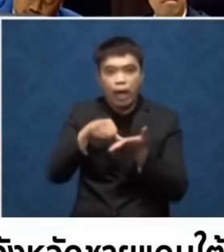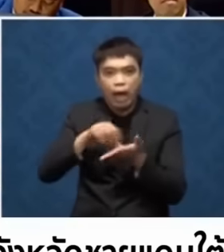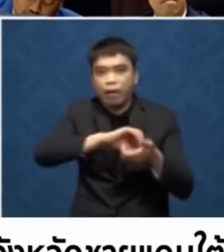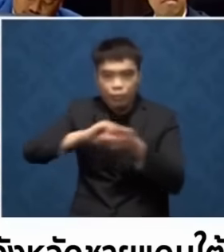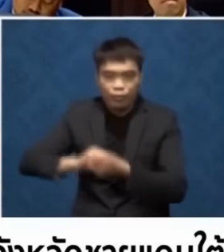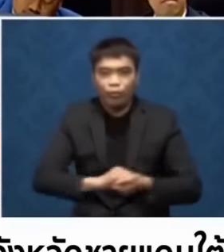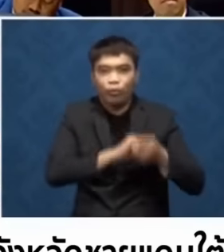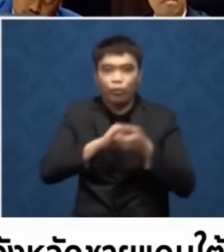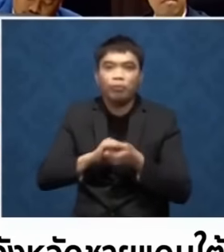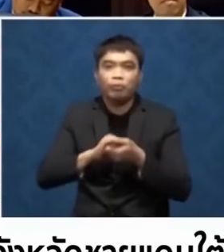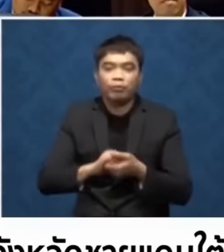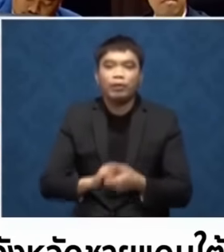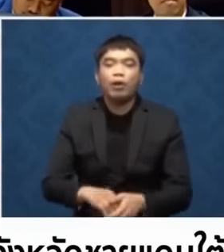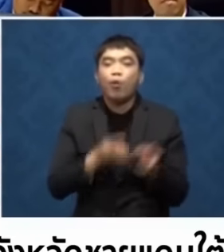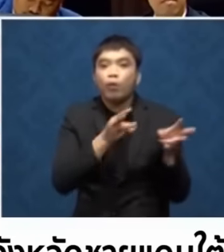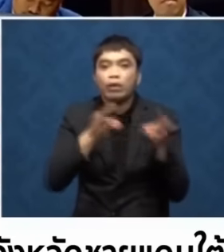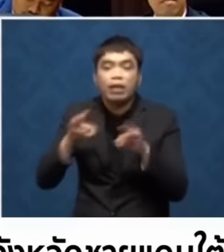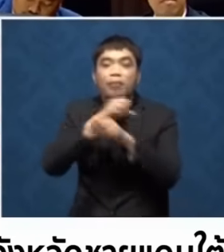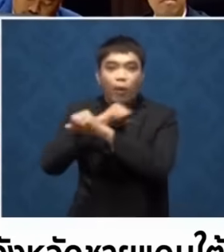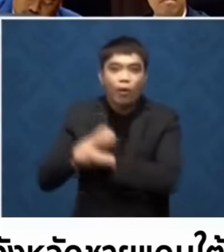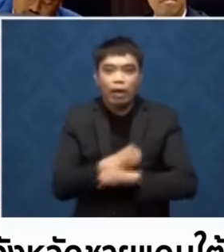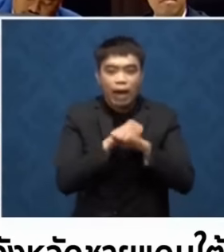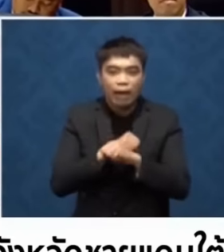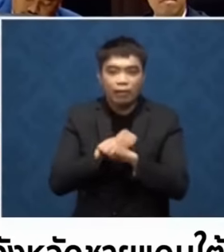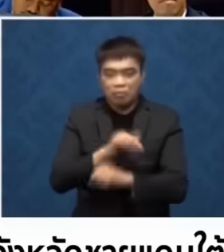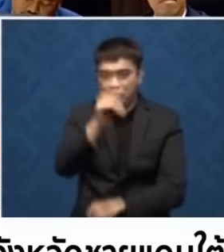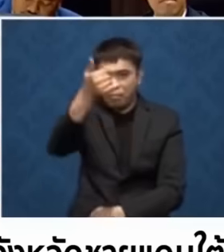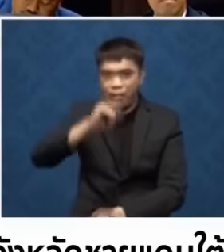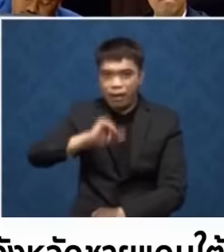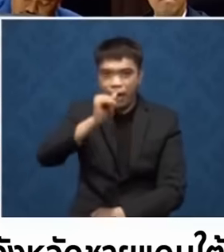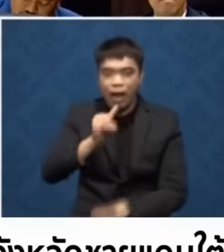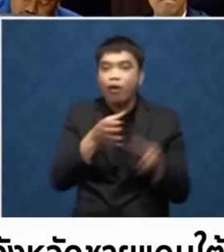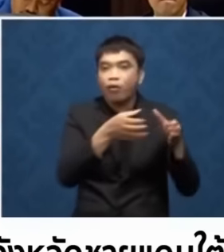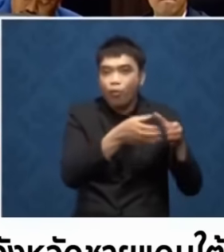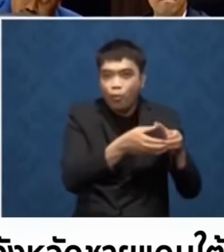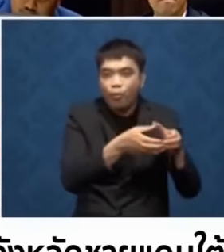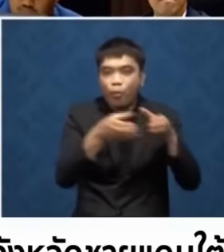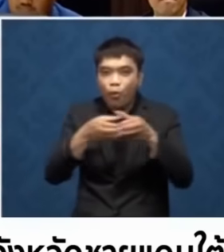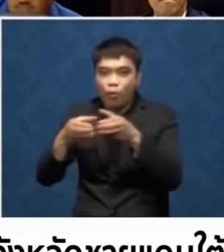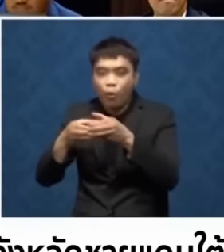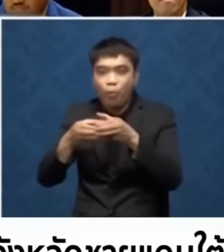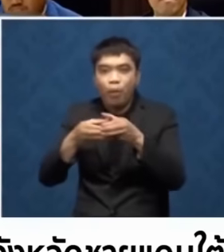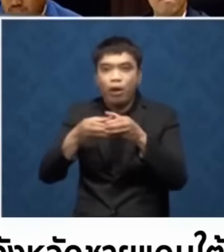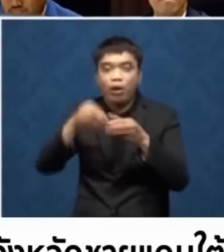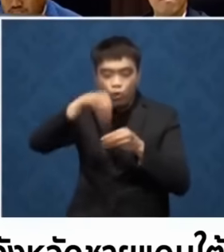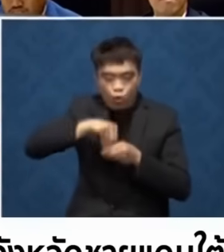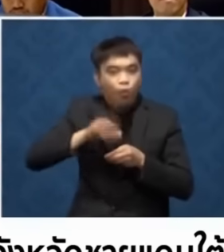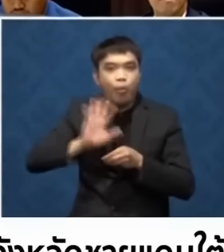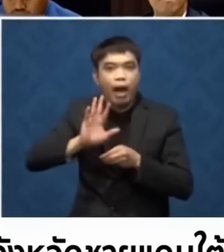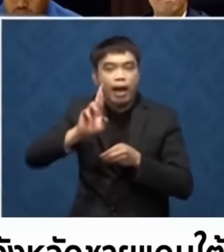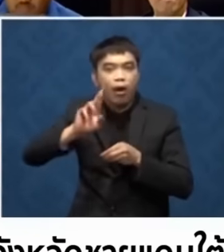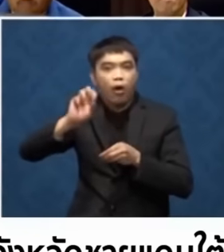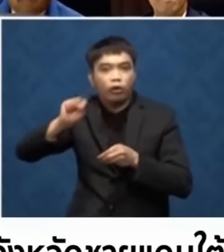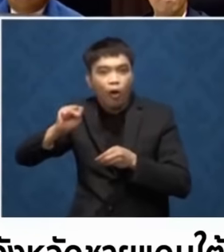ครับแล้วก็ป้องกันเรื่องนี้โดยการที่เข้าใจว่าอาจจะมีพรรคการเมืองที่ไม่ได้อยู่ในสภาแห่งนี้ที่มีความคิด